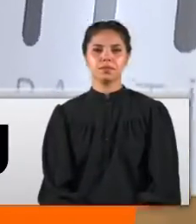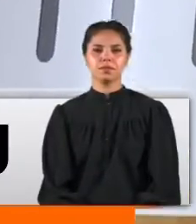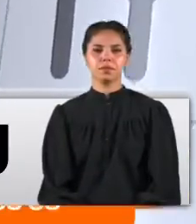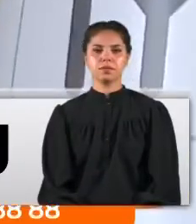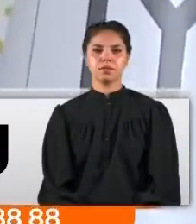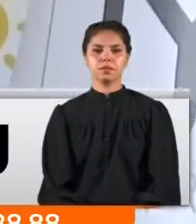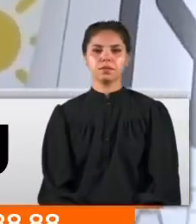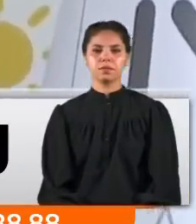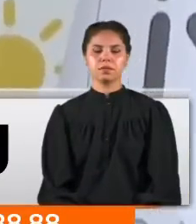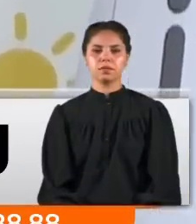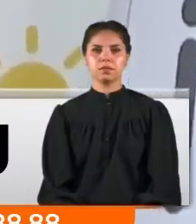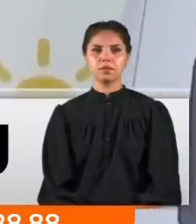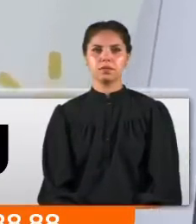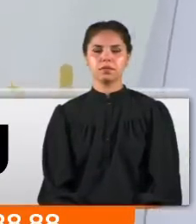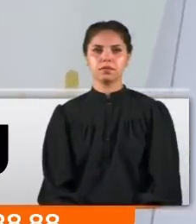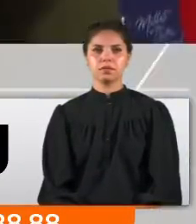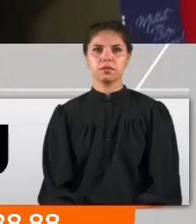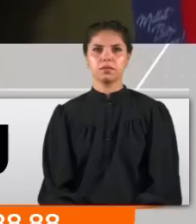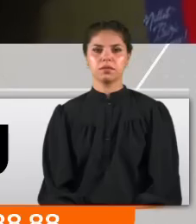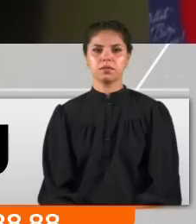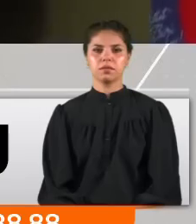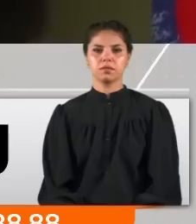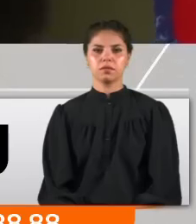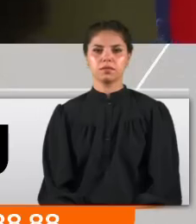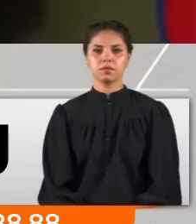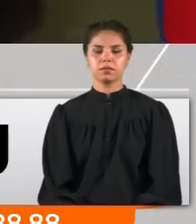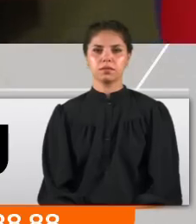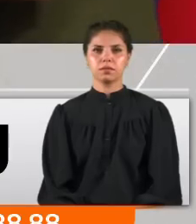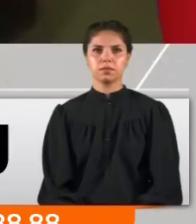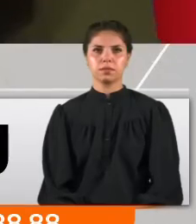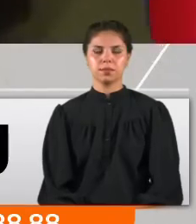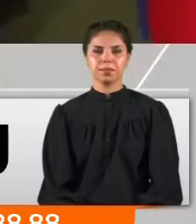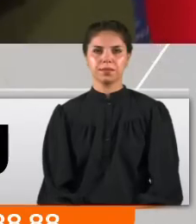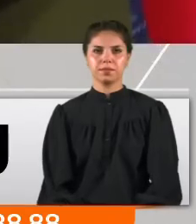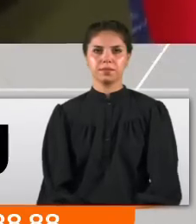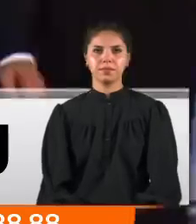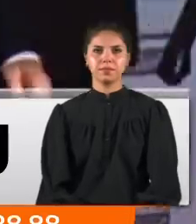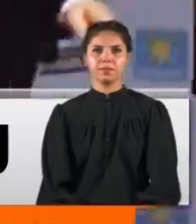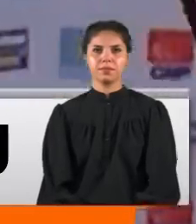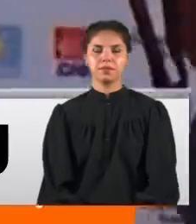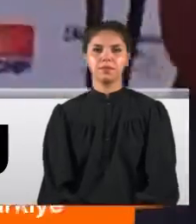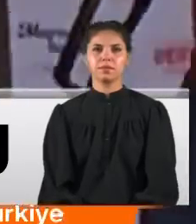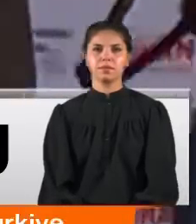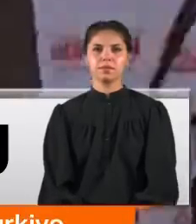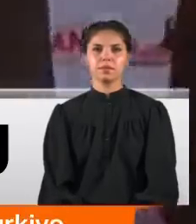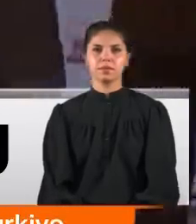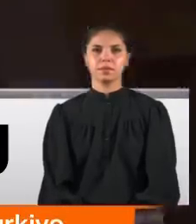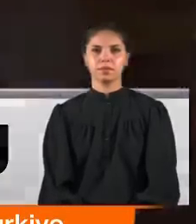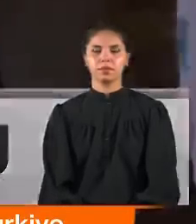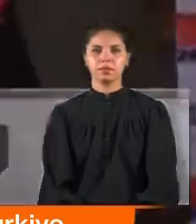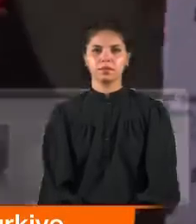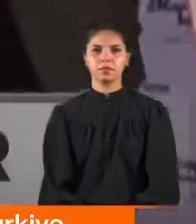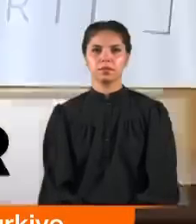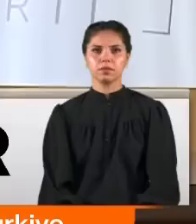...26 Ağustos tarihine dikkat çekiyorum. Burada yapılacak önemli açıklamaların Türk siyasetinde önemli bir